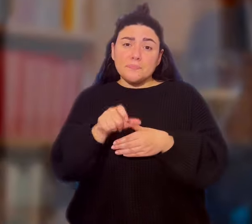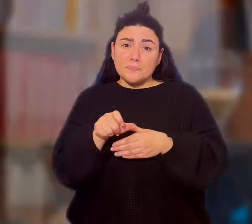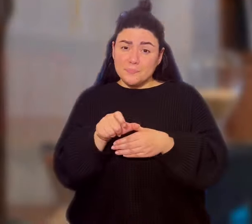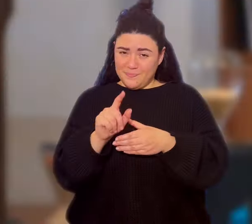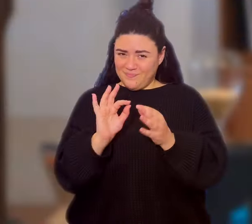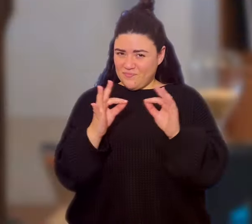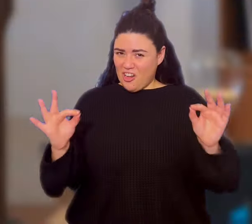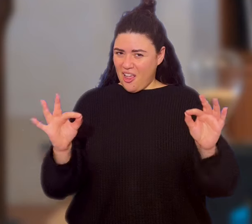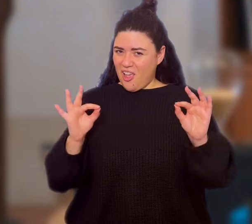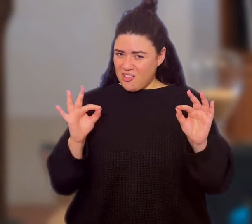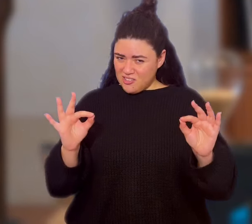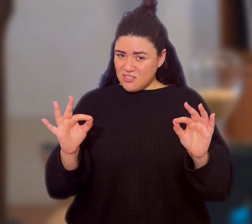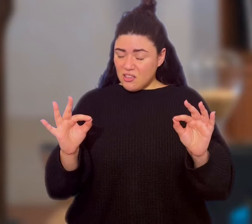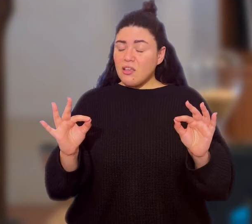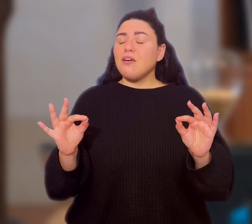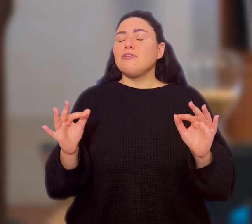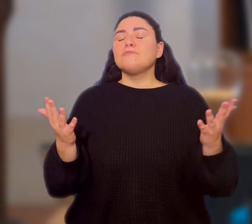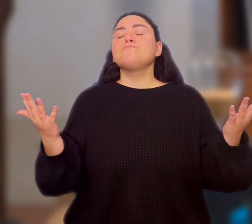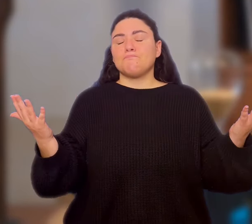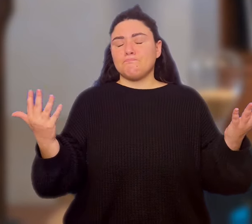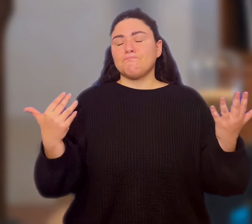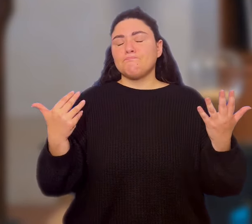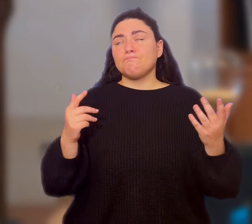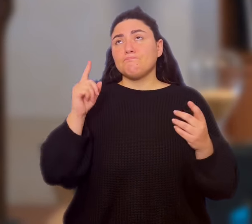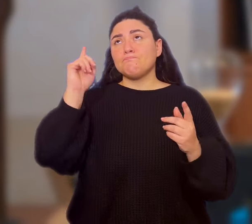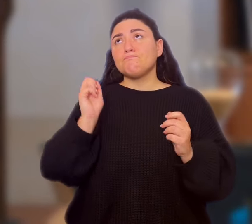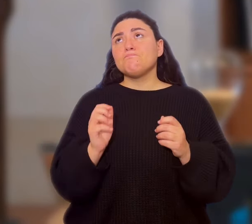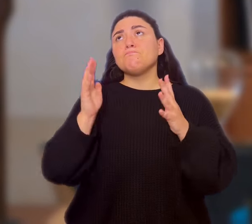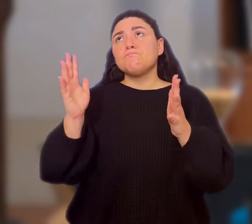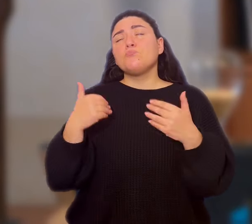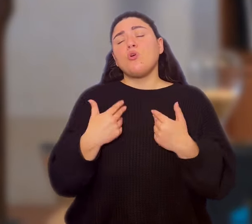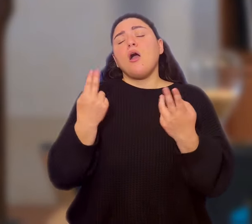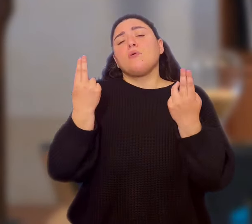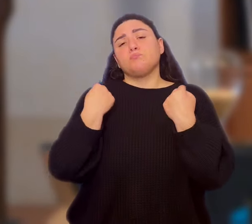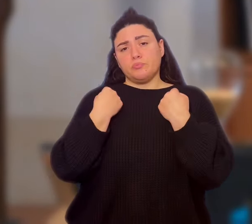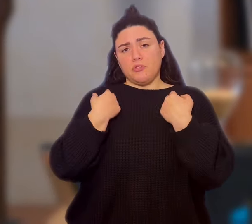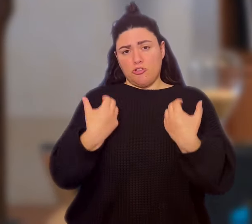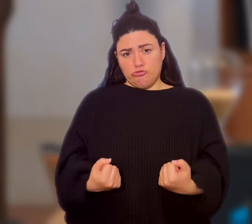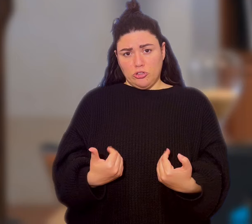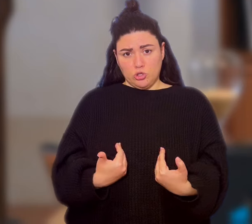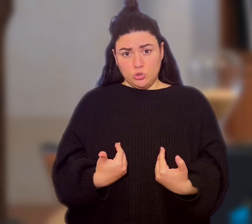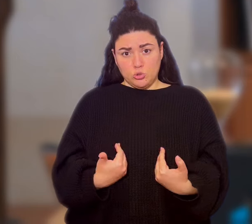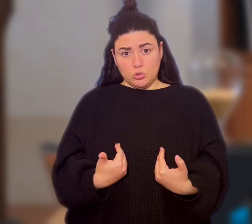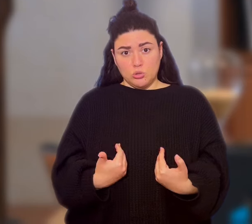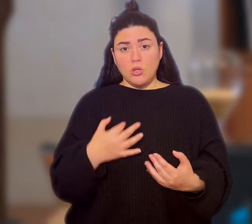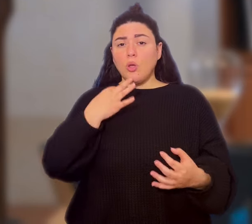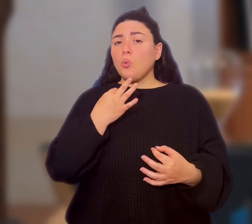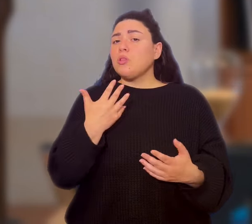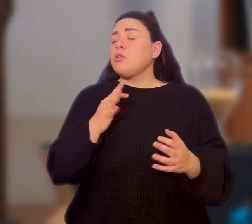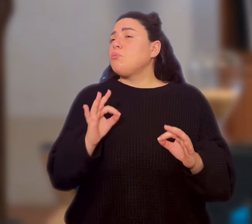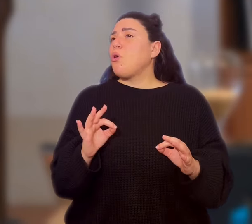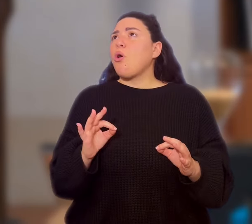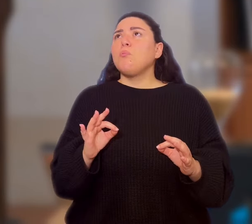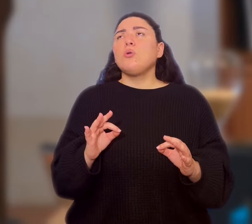sostanzialmente la parola di Gesù Allora si compia la tua la tua volontà e in questo abbandono